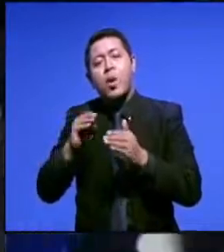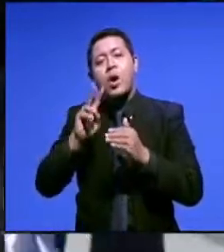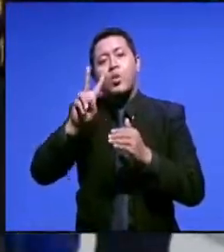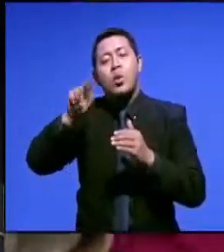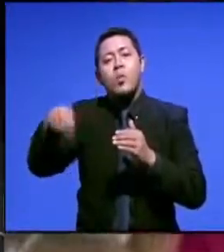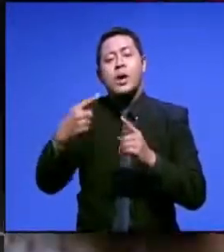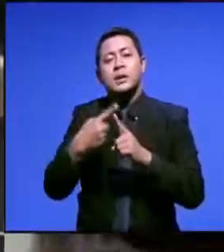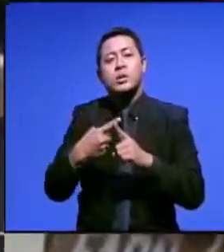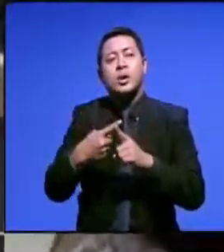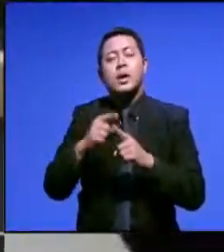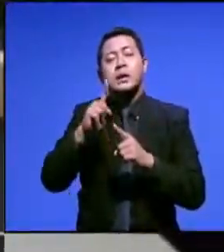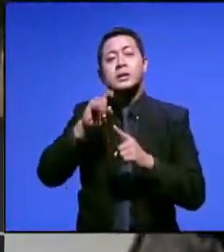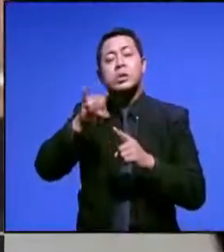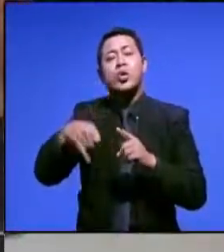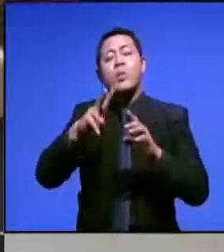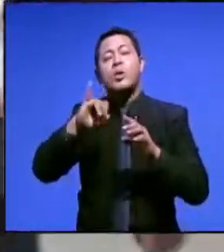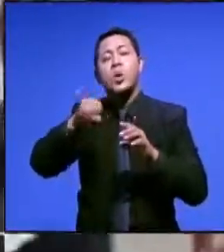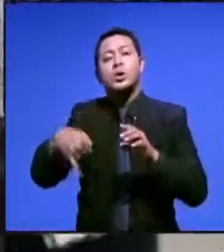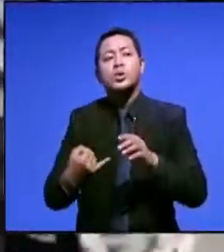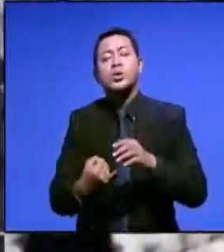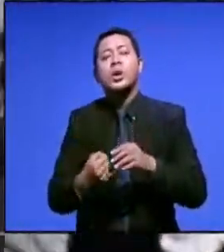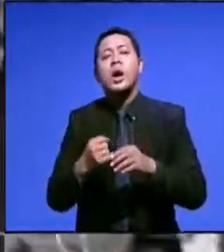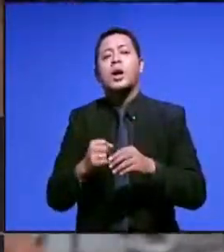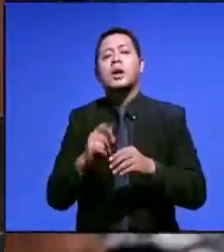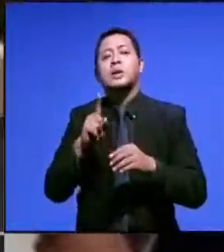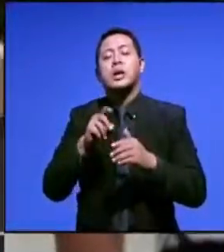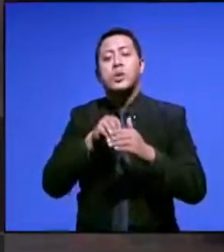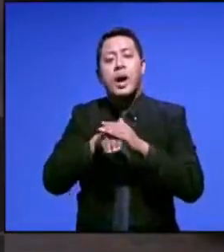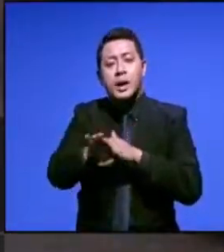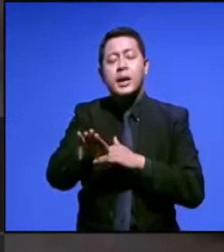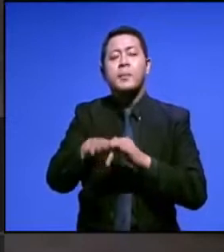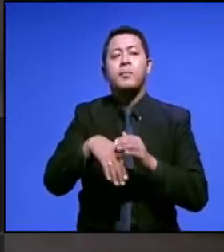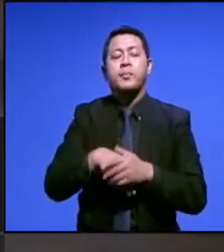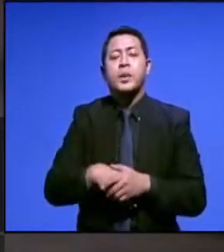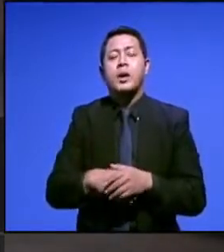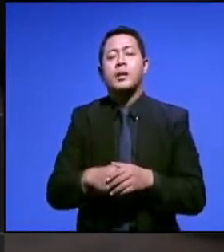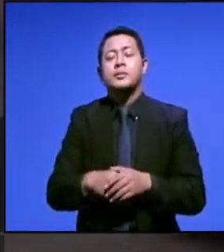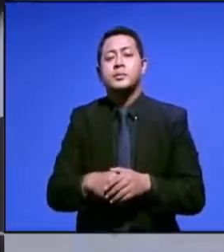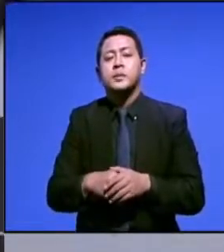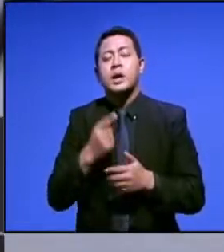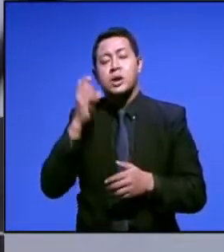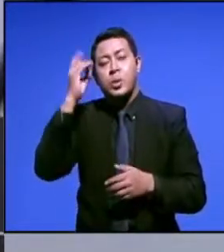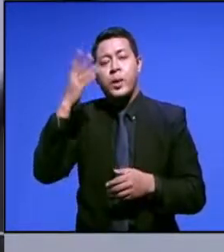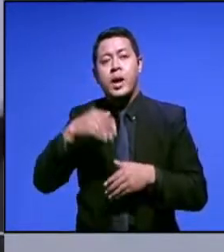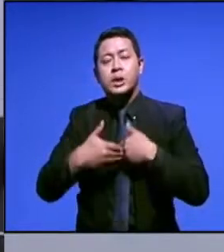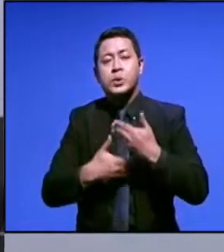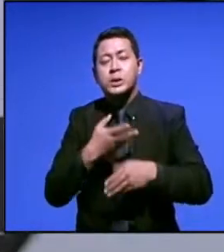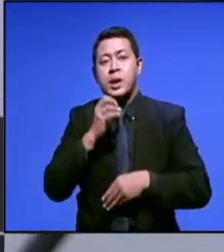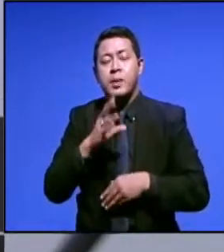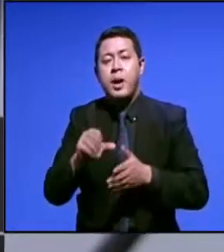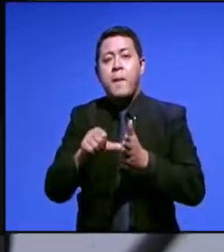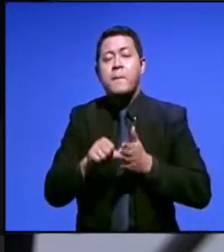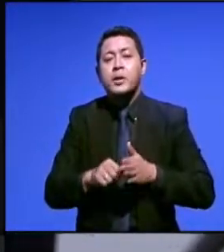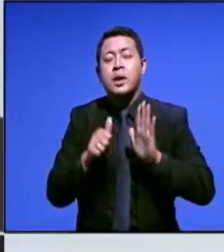bulan sekali atau 1,2 juta rupiah per satu kali pencairan. Penuturan salah satu pegawai swasta di ibu kota,